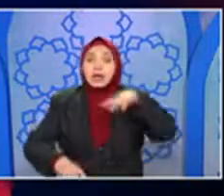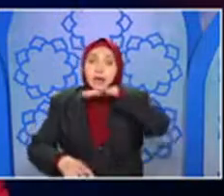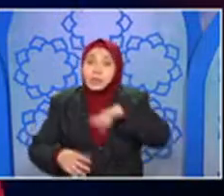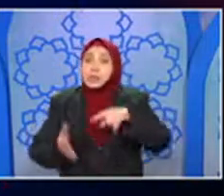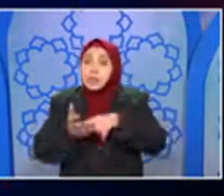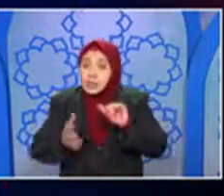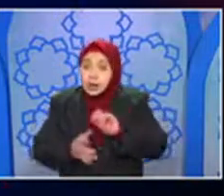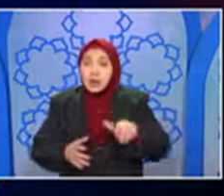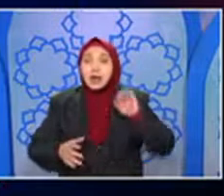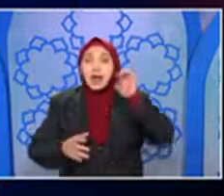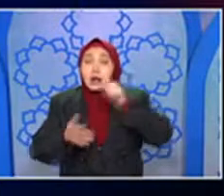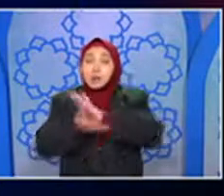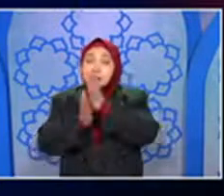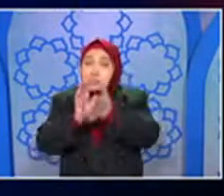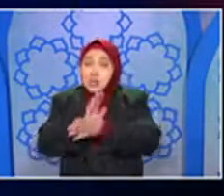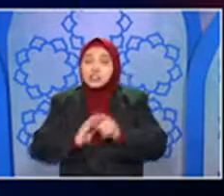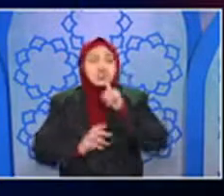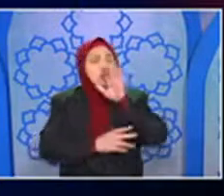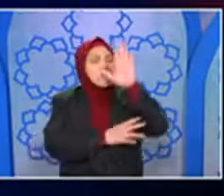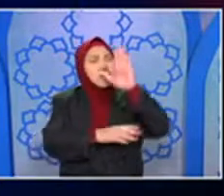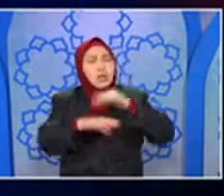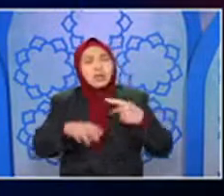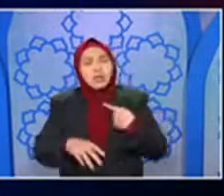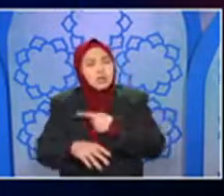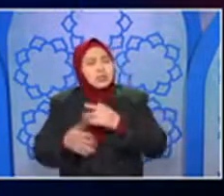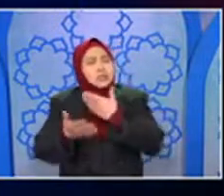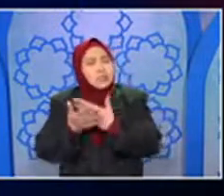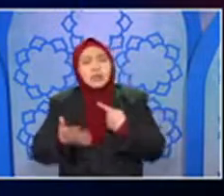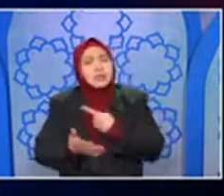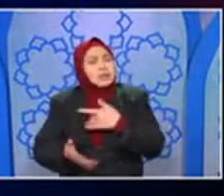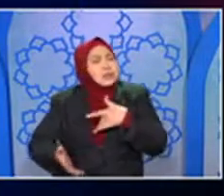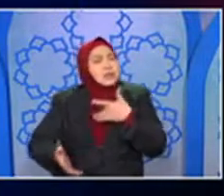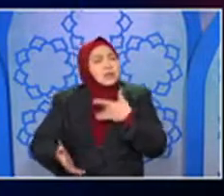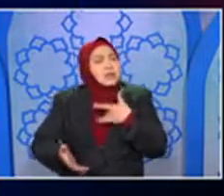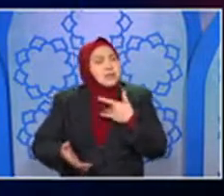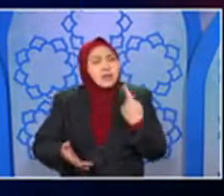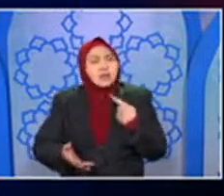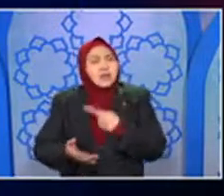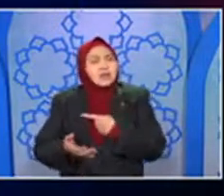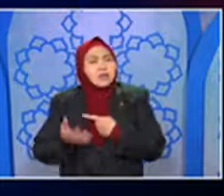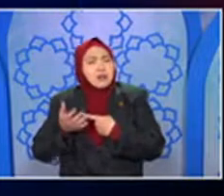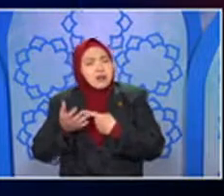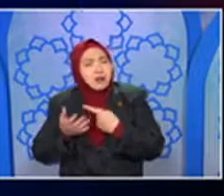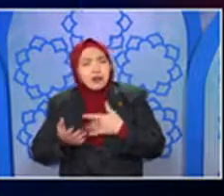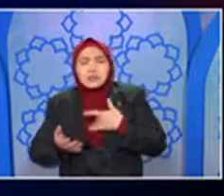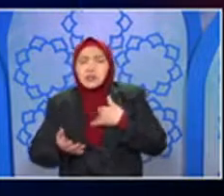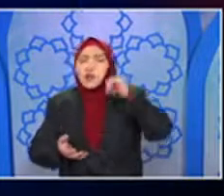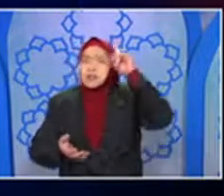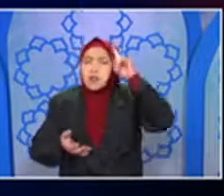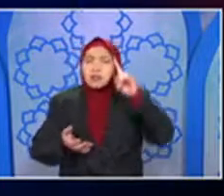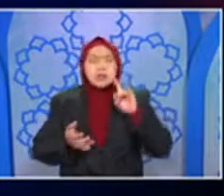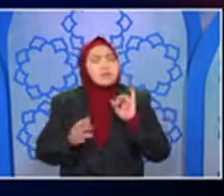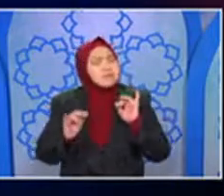yang akan menjanjikan kepada kita. Sehingga kita merasakan kalau kita tilawah ayatihi, kita rasa Allah ini